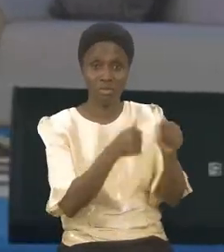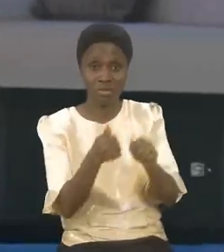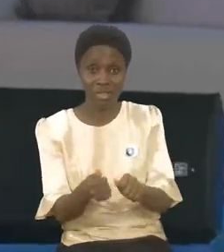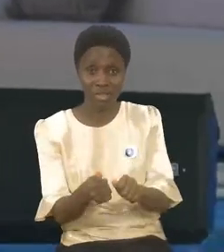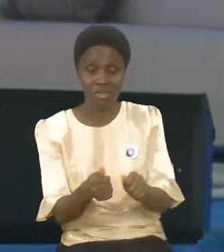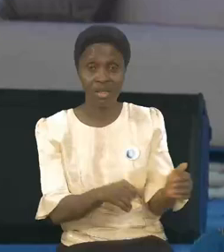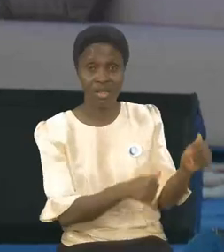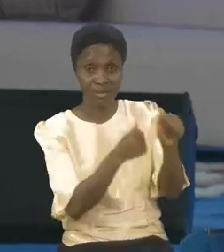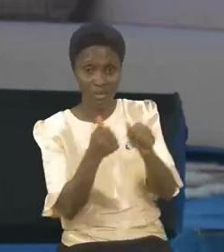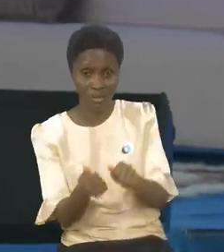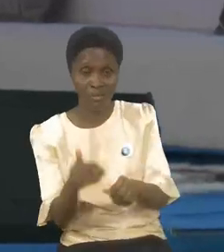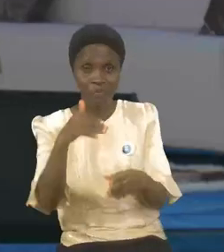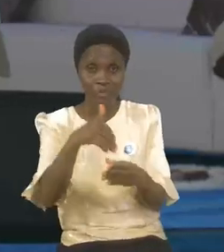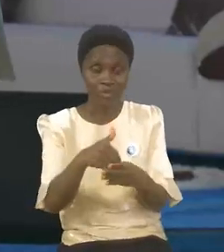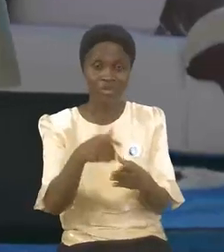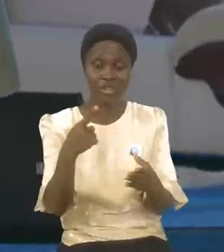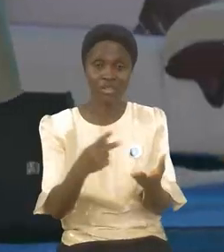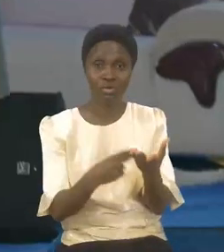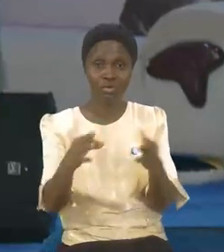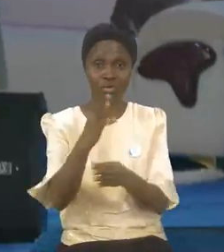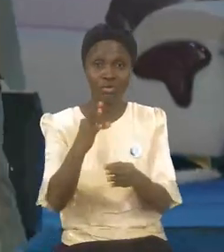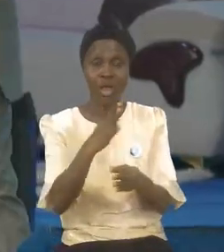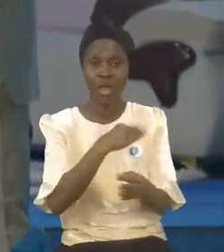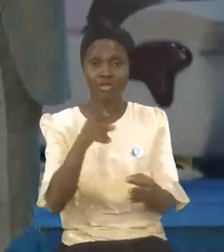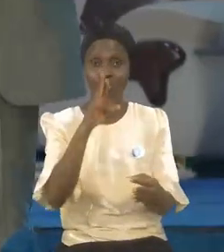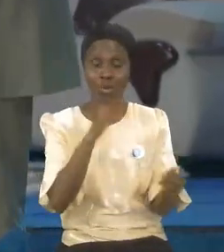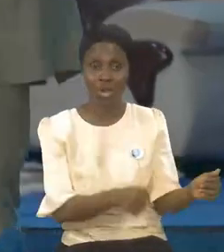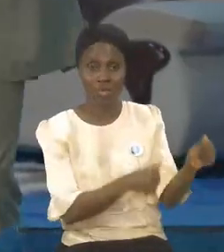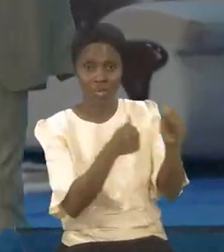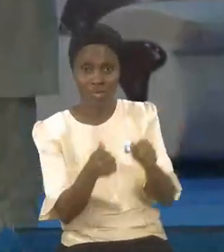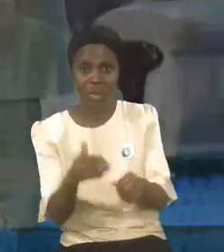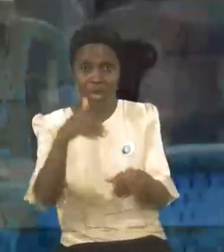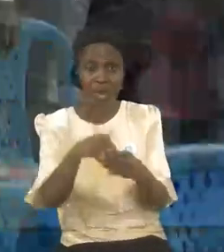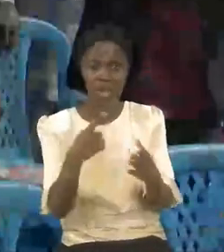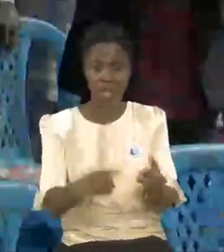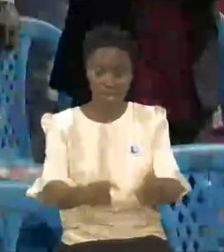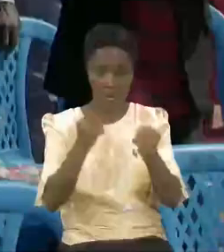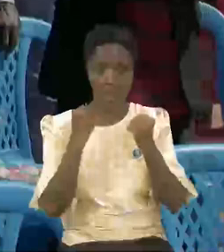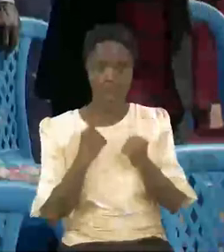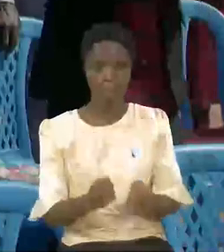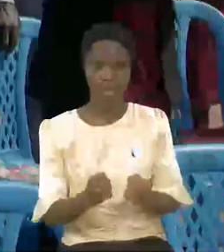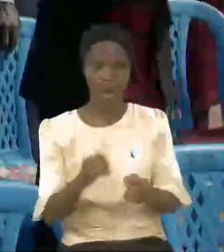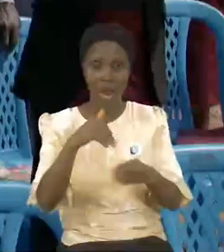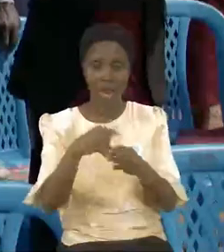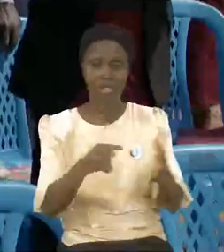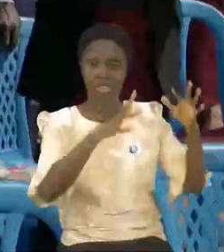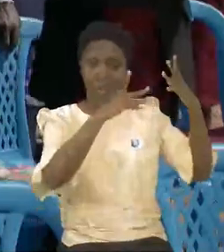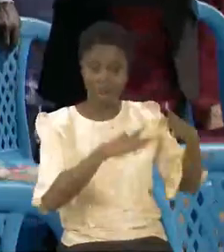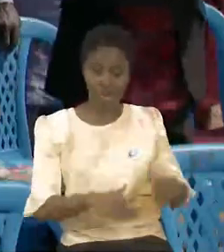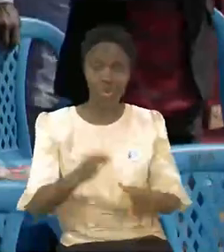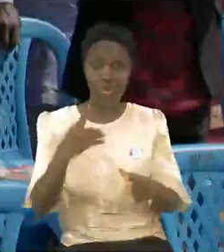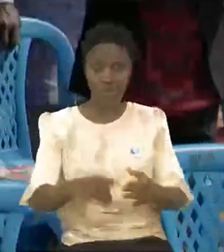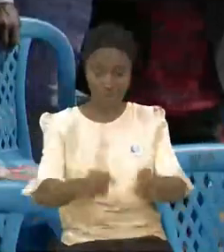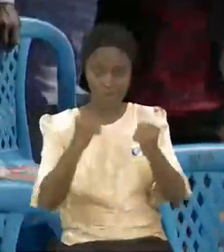l'expérience? Es-tu baptisé, immergé et plongé dans la puissance,